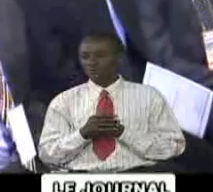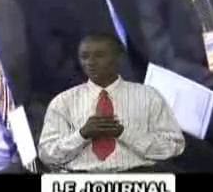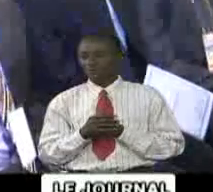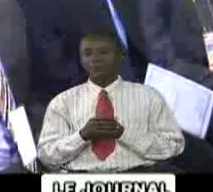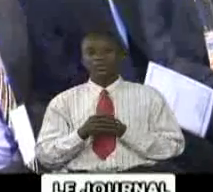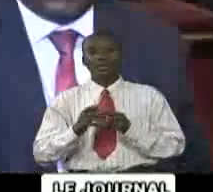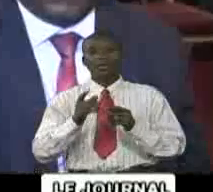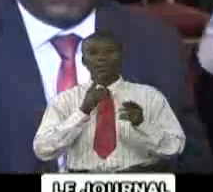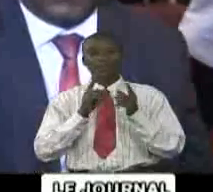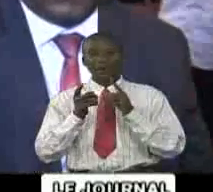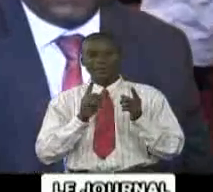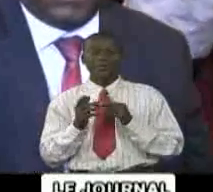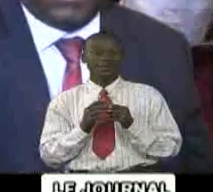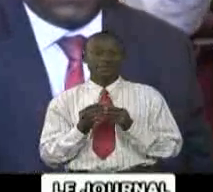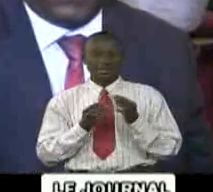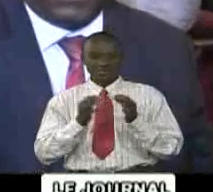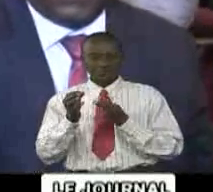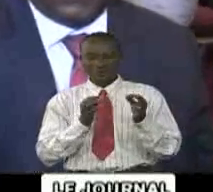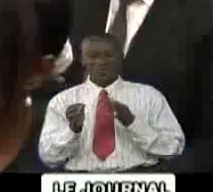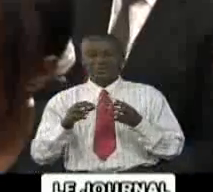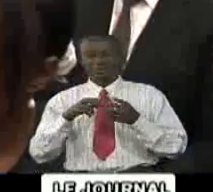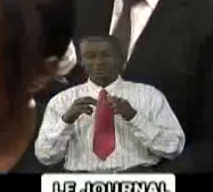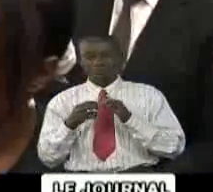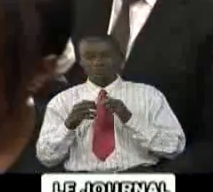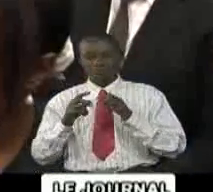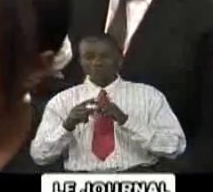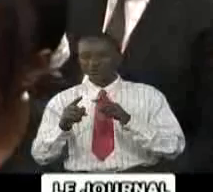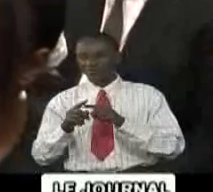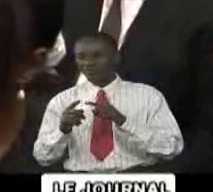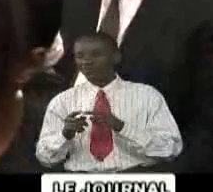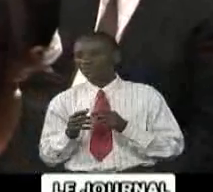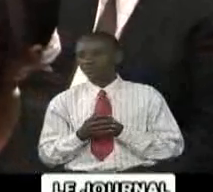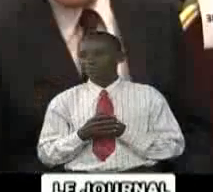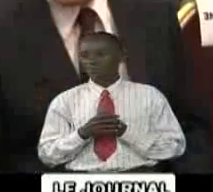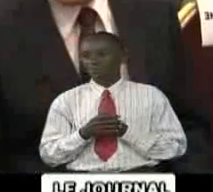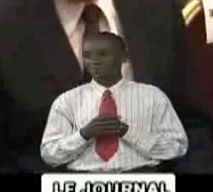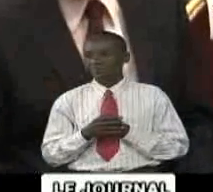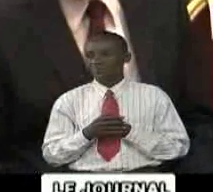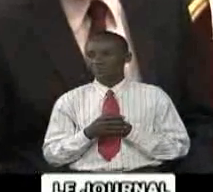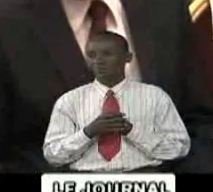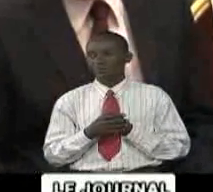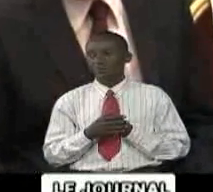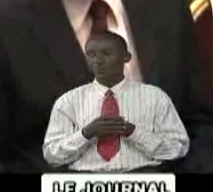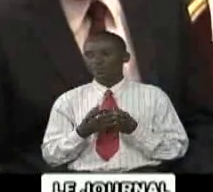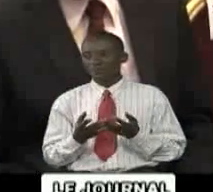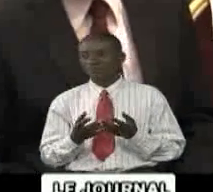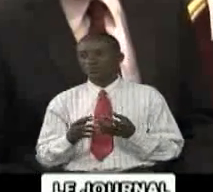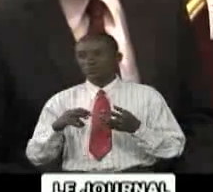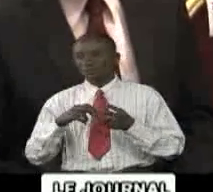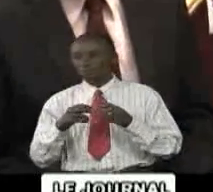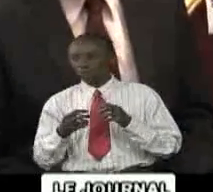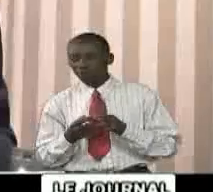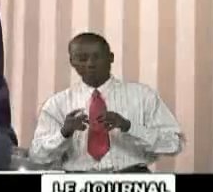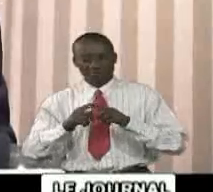les déficits ou carences qui minent ce secteur, notamment la faiblesse de l'organisation, les carences des